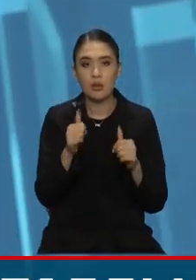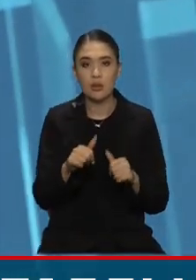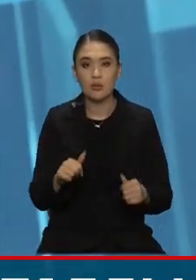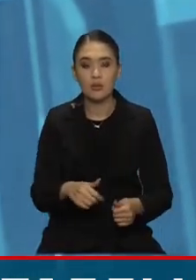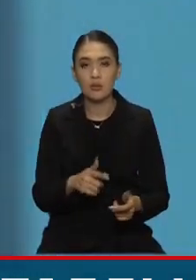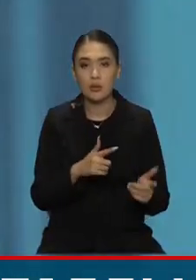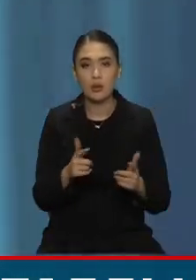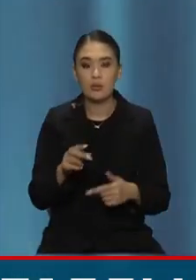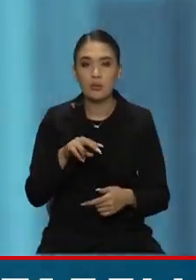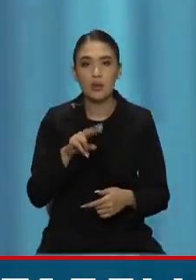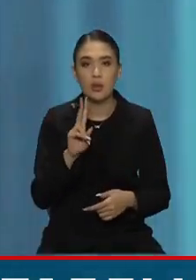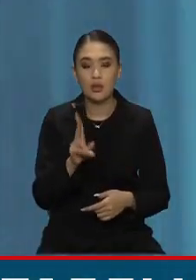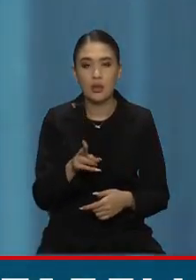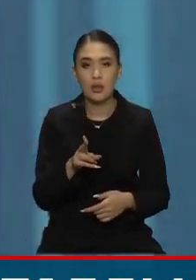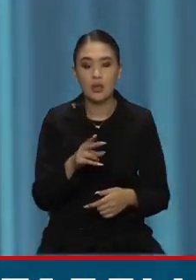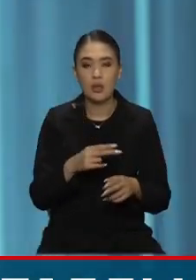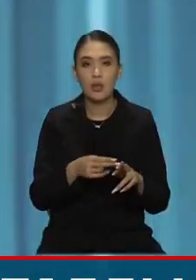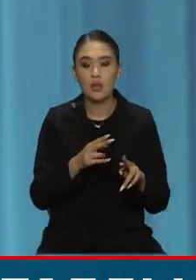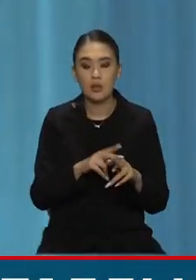әзірледік, pkrezerv.gov.kz.